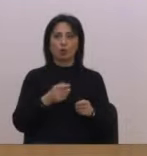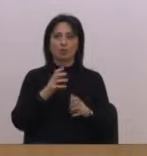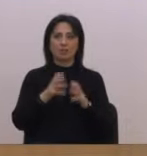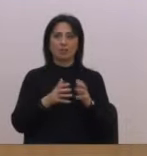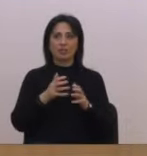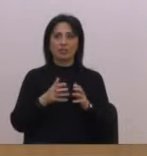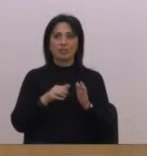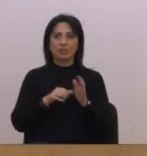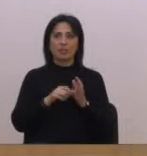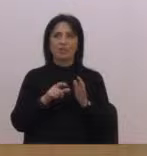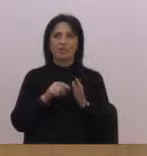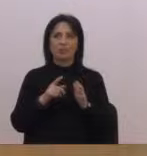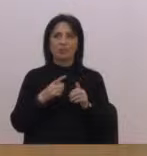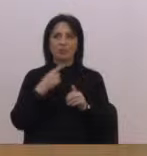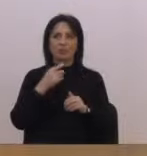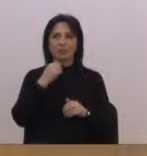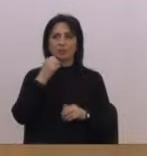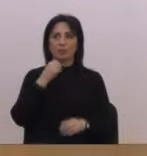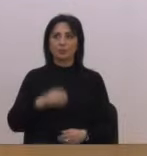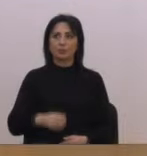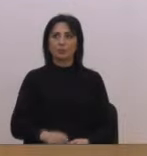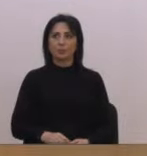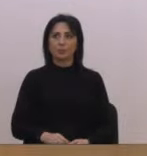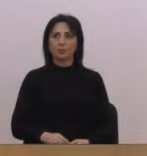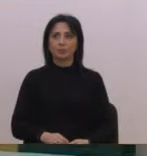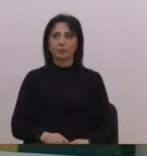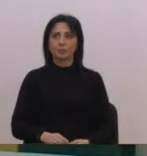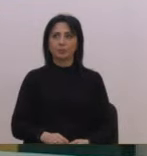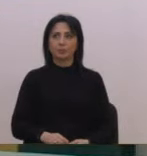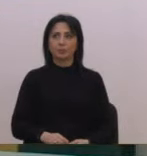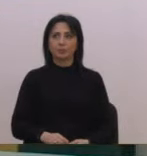საერთაშორისო ინვესტიციების სახით. მადლობა.